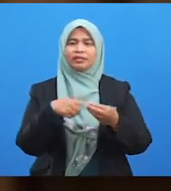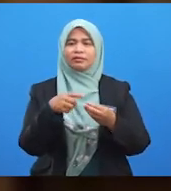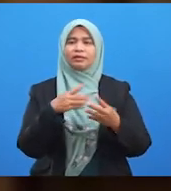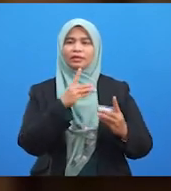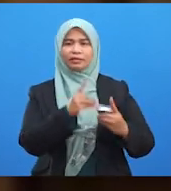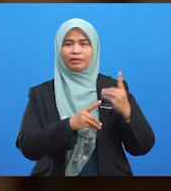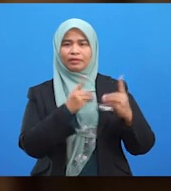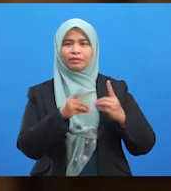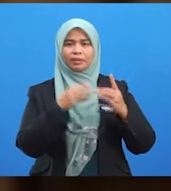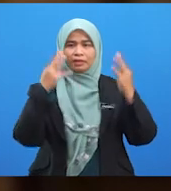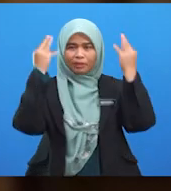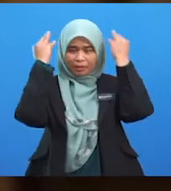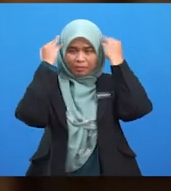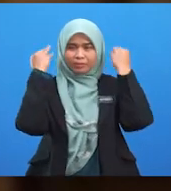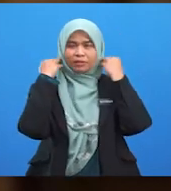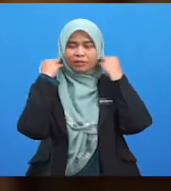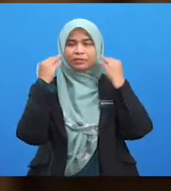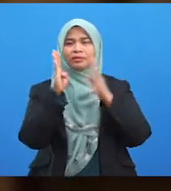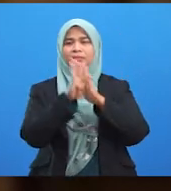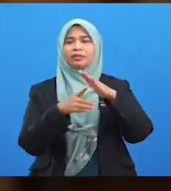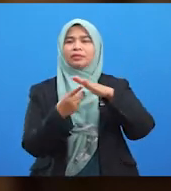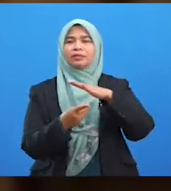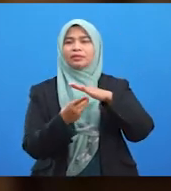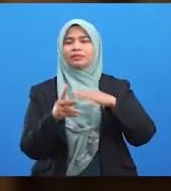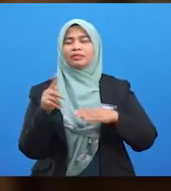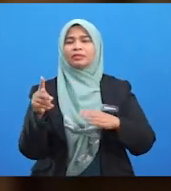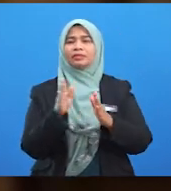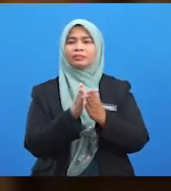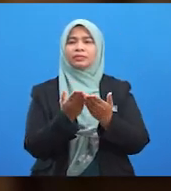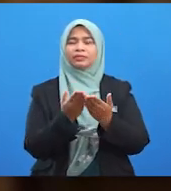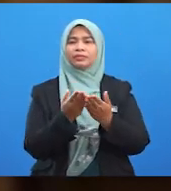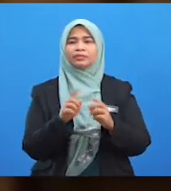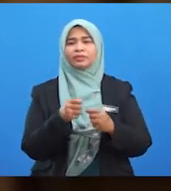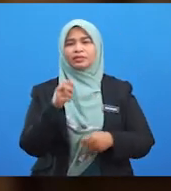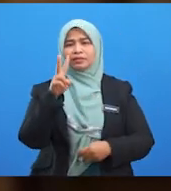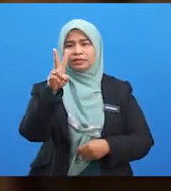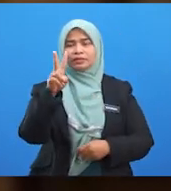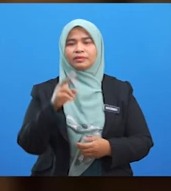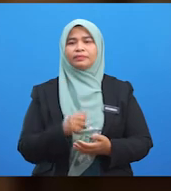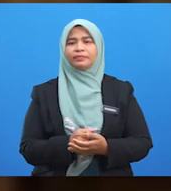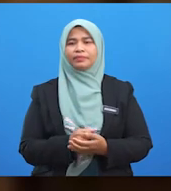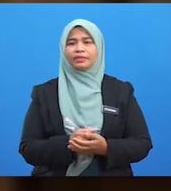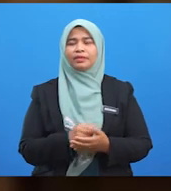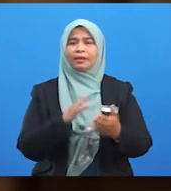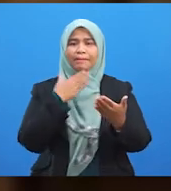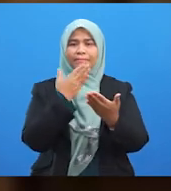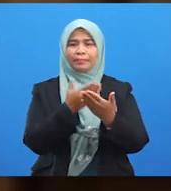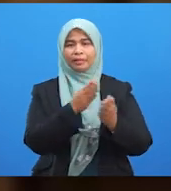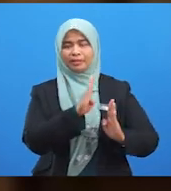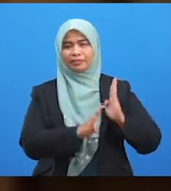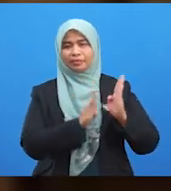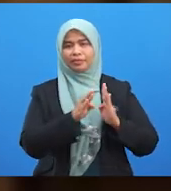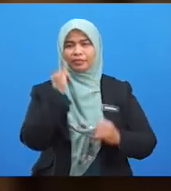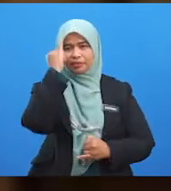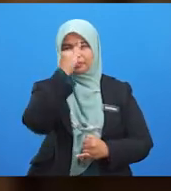drama Mahkamah berdasarkan buku antologi tingkatan 2 iaitu Baik Budi